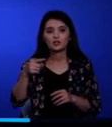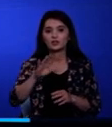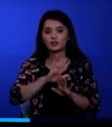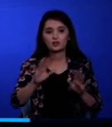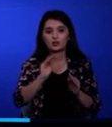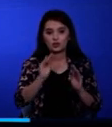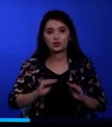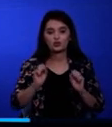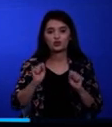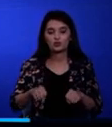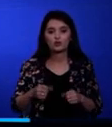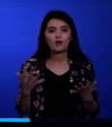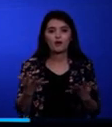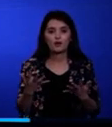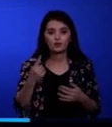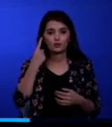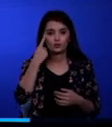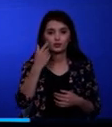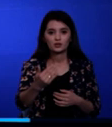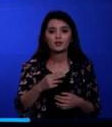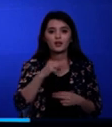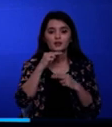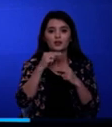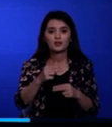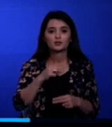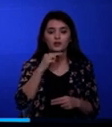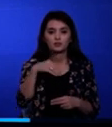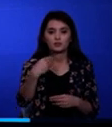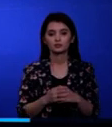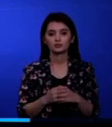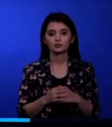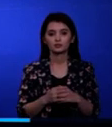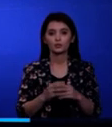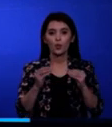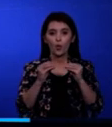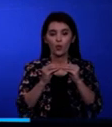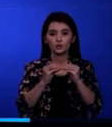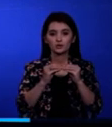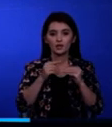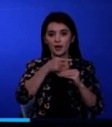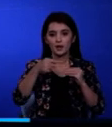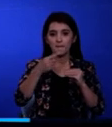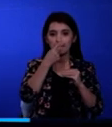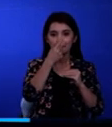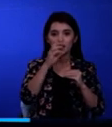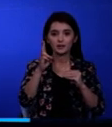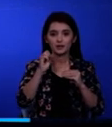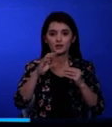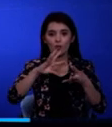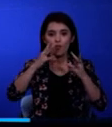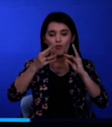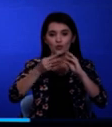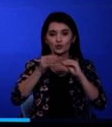mumkin. Qanday deysizmi? Diqqat bilan e'tibor bering. 10 dan 1 kasrda butun